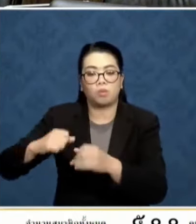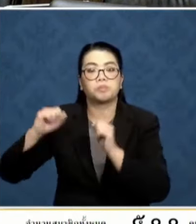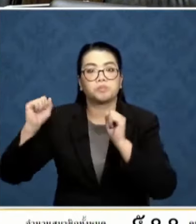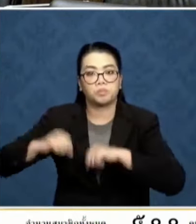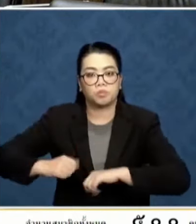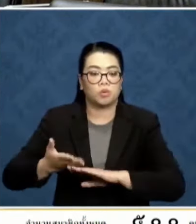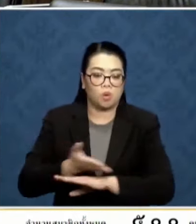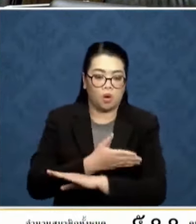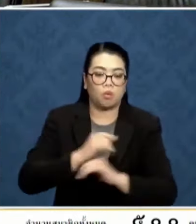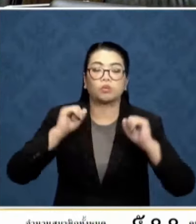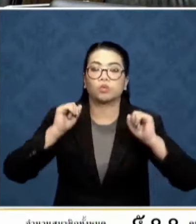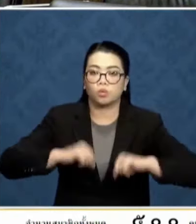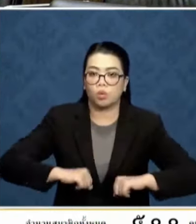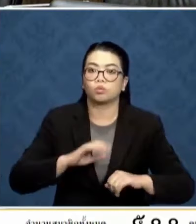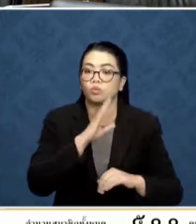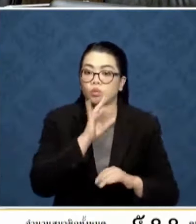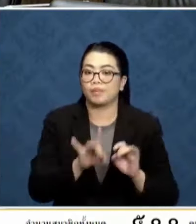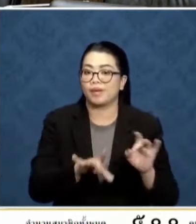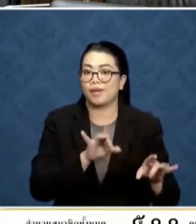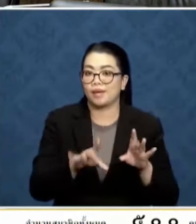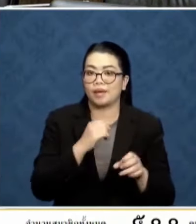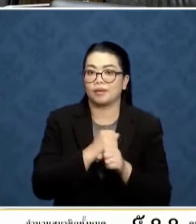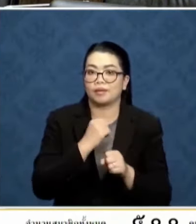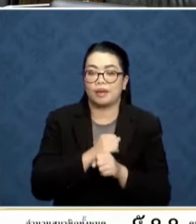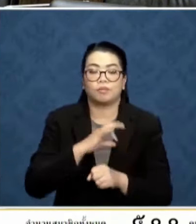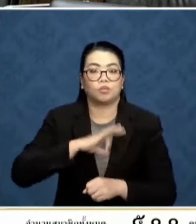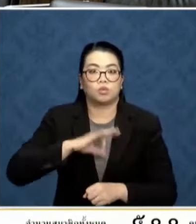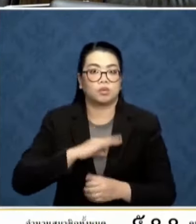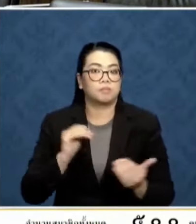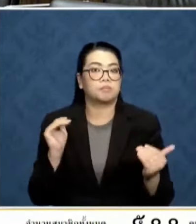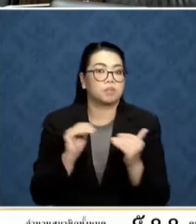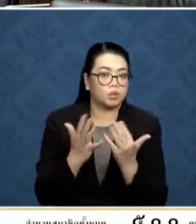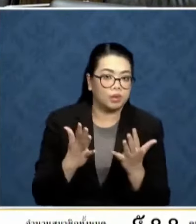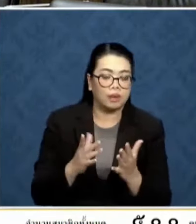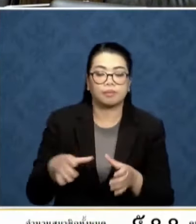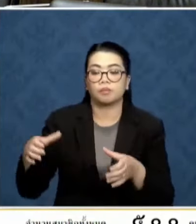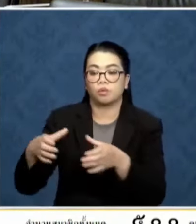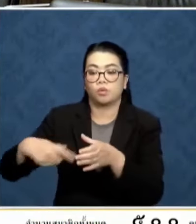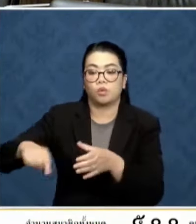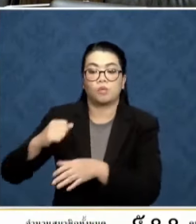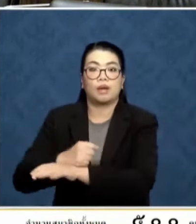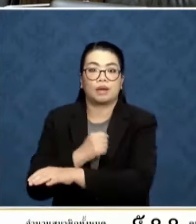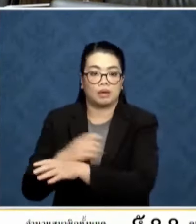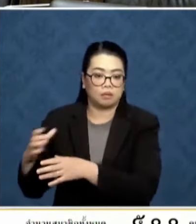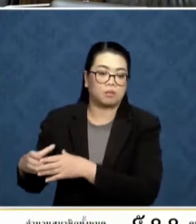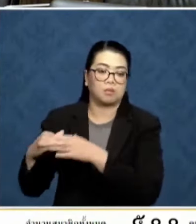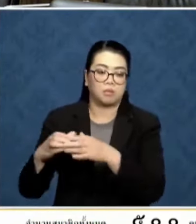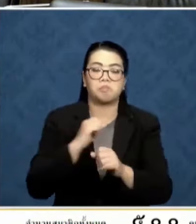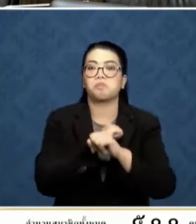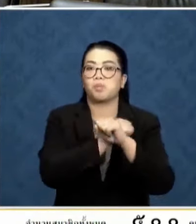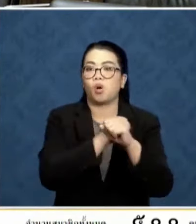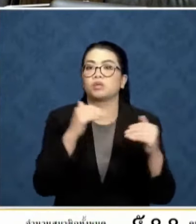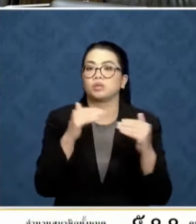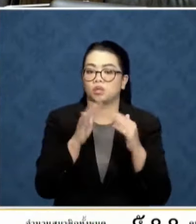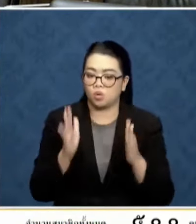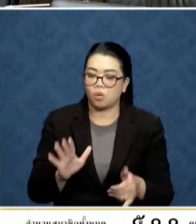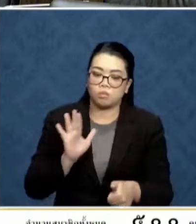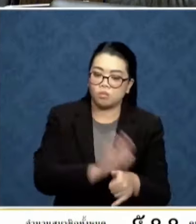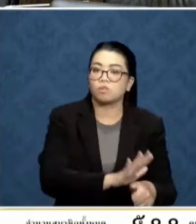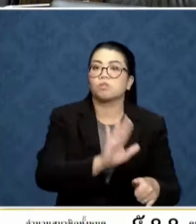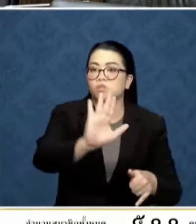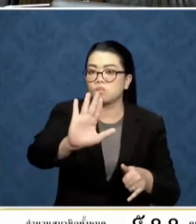ในจ้างมาก่อนหน้านั้นนะครับแล้วถ้ามีการกลั่นแกล้งการกระทำที่ไม่เป็นธรรมในสถานประกอบการที่มีสหภาพครับสหภาพสามารถเข้าไปปกป้องสิทธิคนทำงานได้ทันที